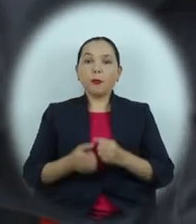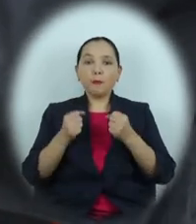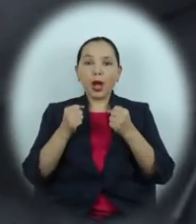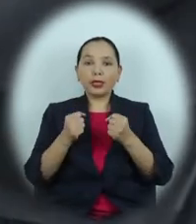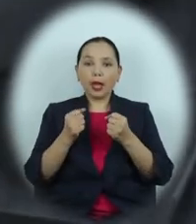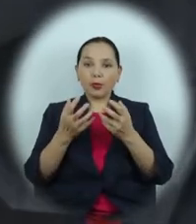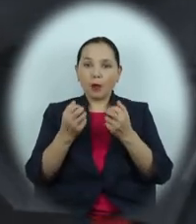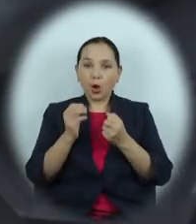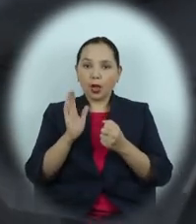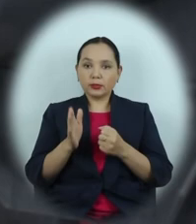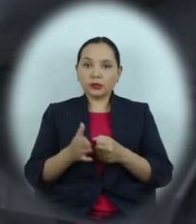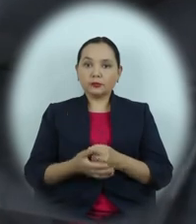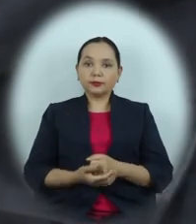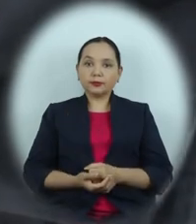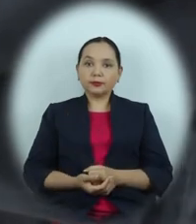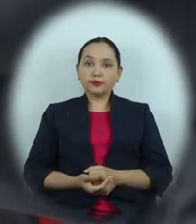Mahkamlab.